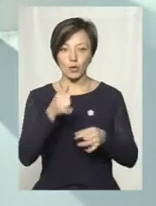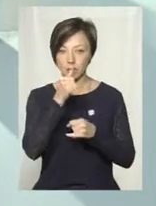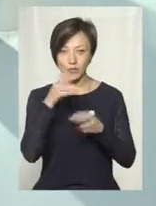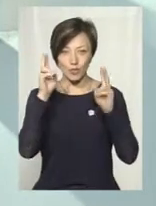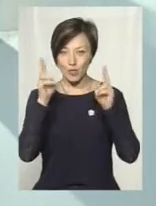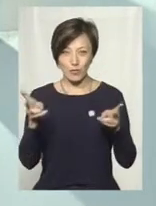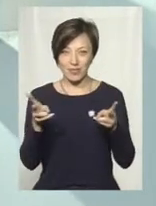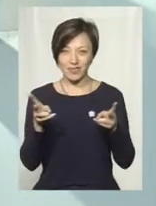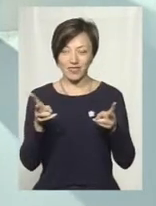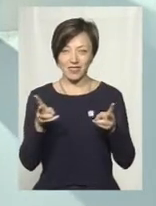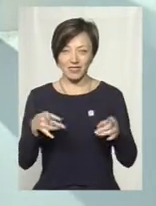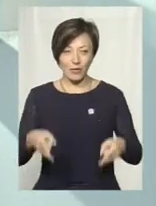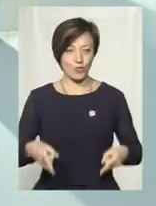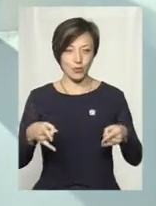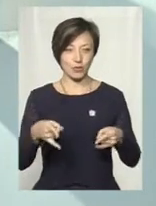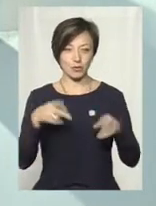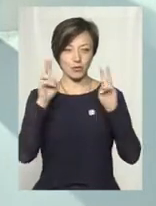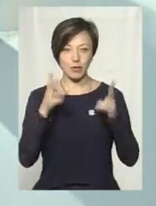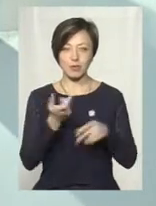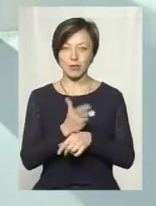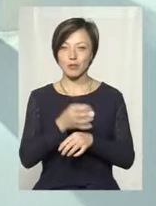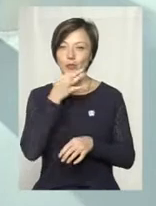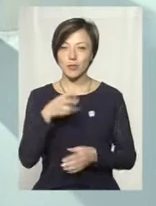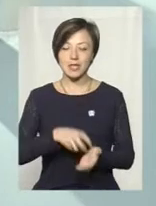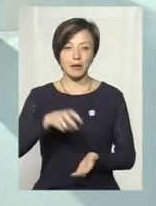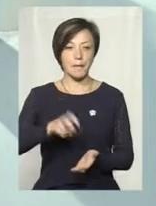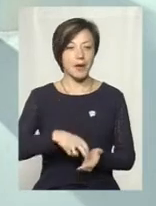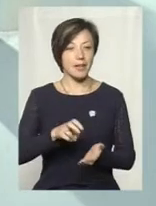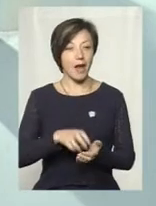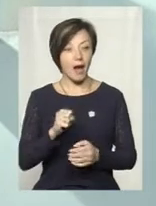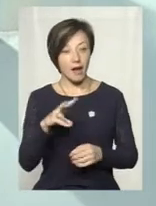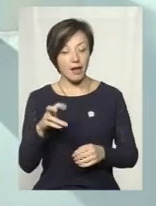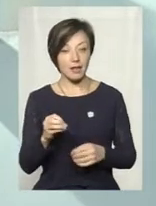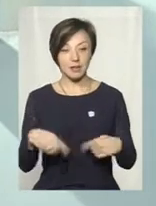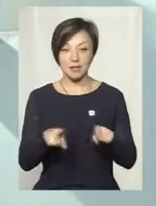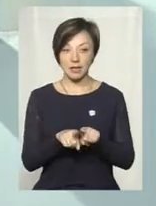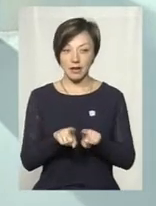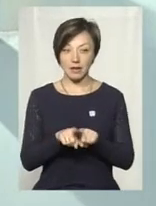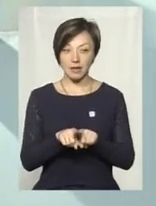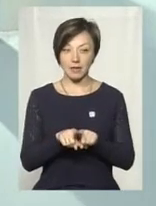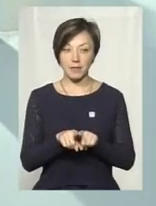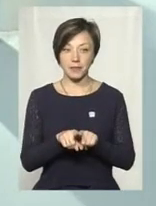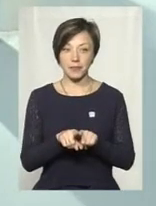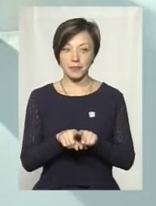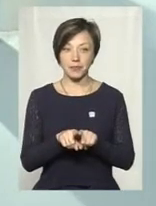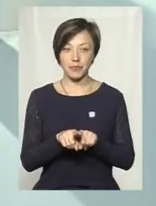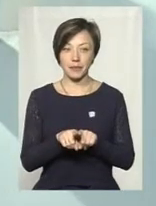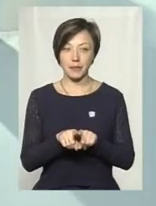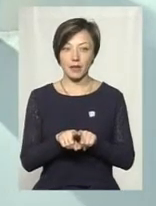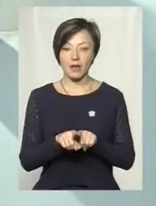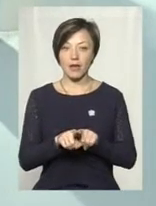бо не навчився, мені більше подобалось стрибати. Але так, мотивуючи